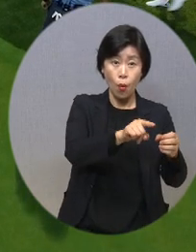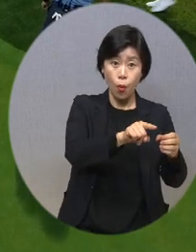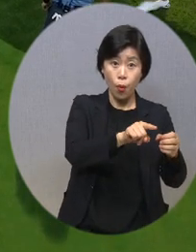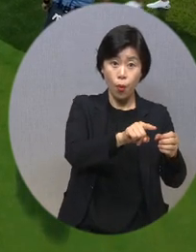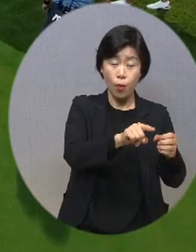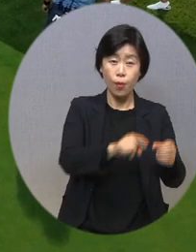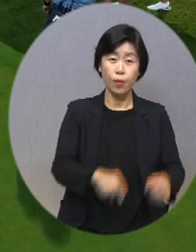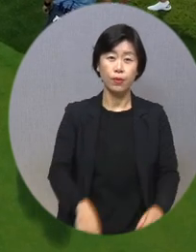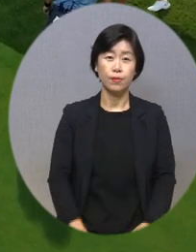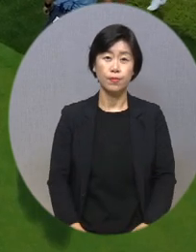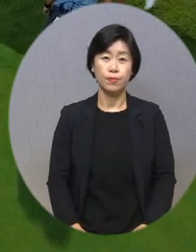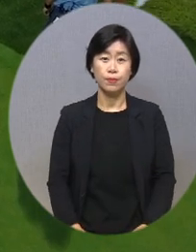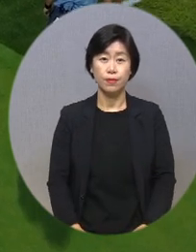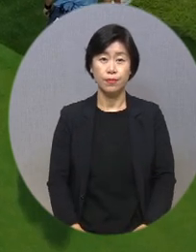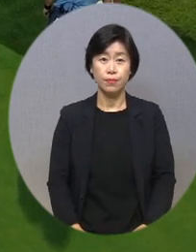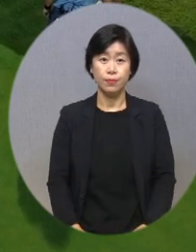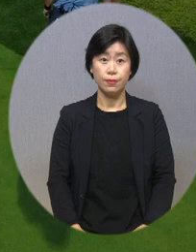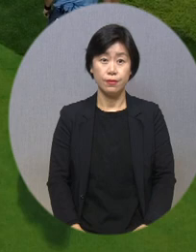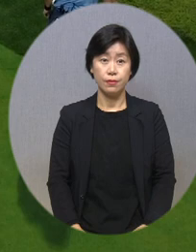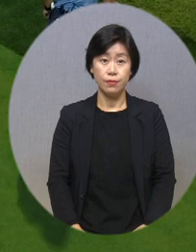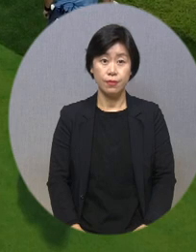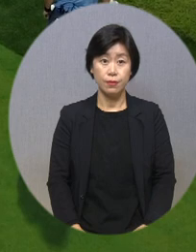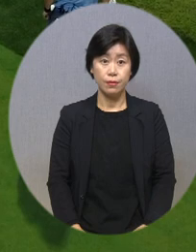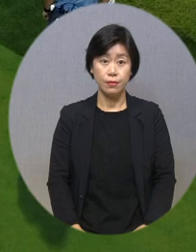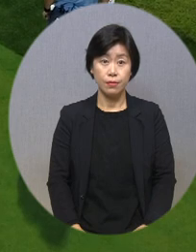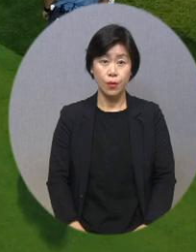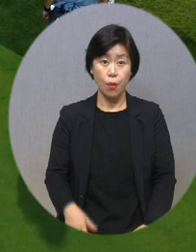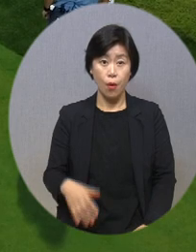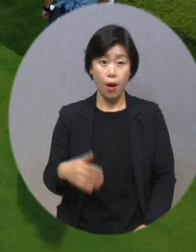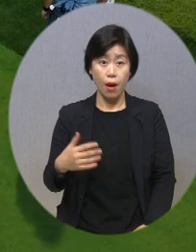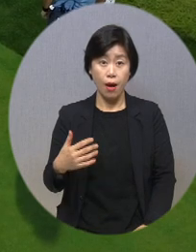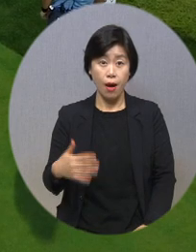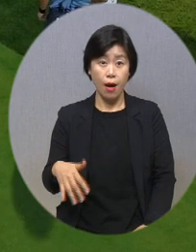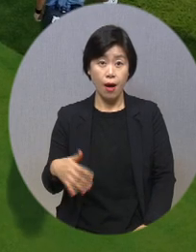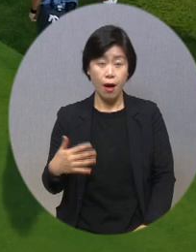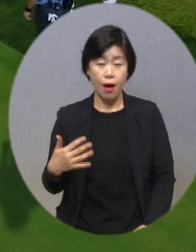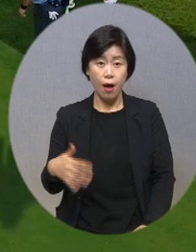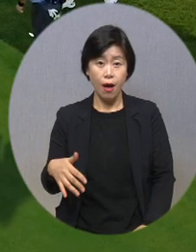우메이징. 이제 들어간다. 우와.